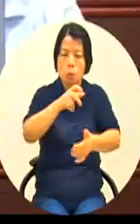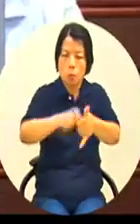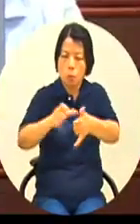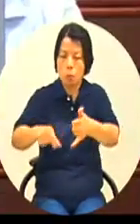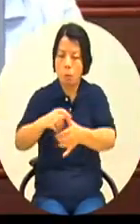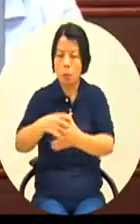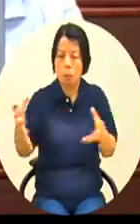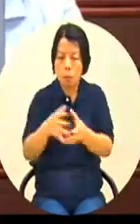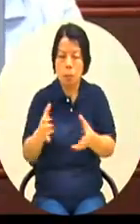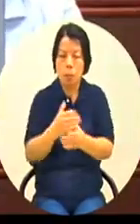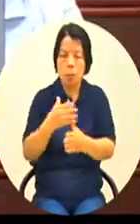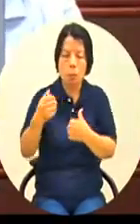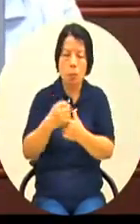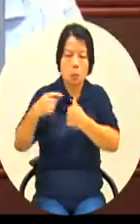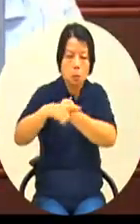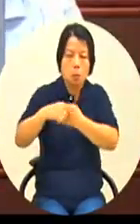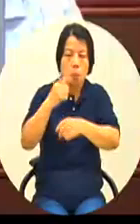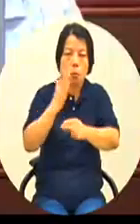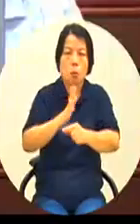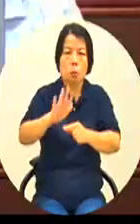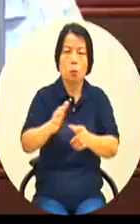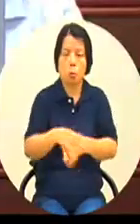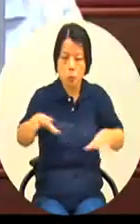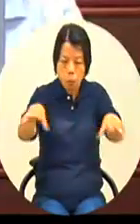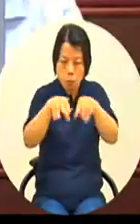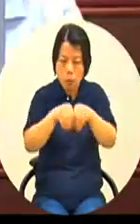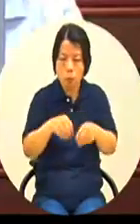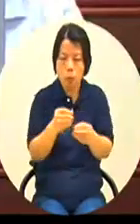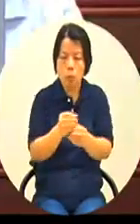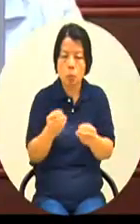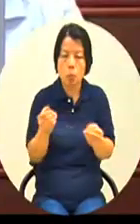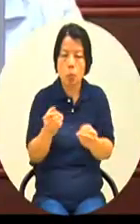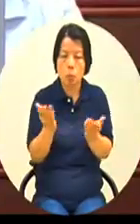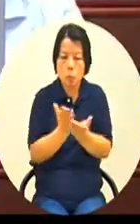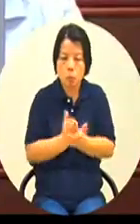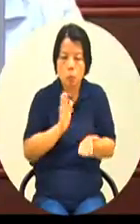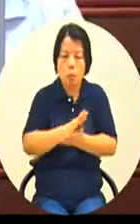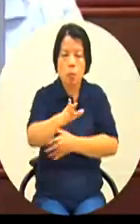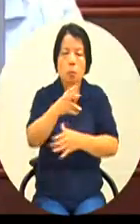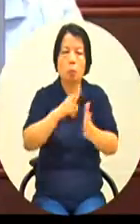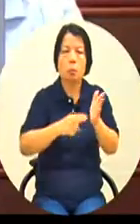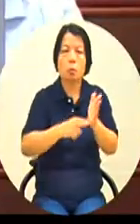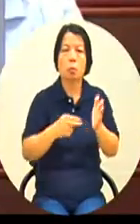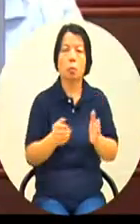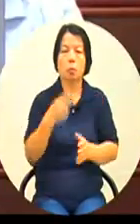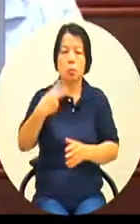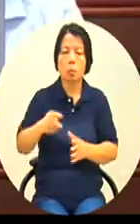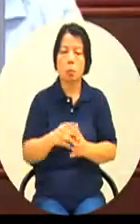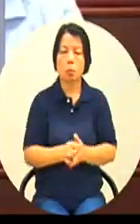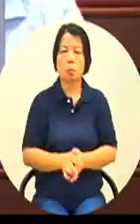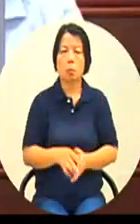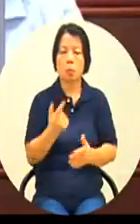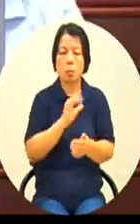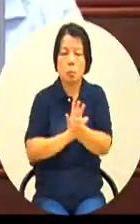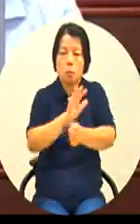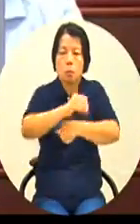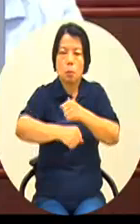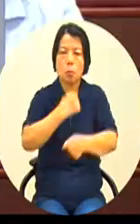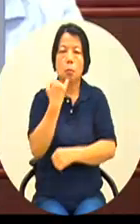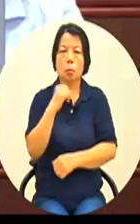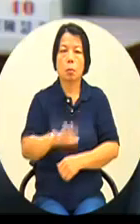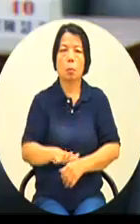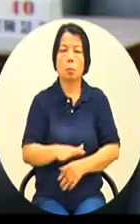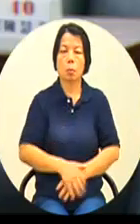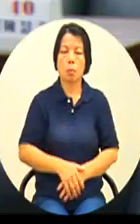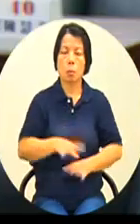论了吼。那我再会诊一下吼，来跟议员先说明，以后我们再来往下来做推动。 局长，啊，即